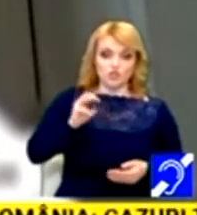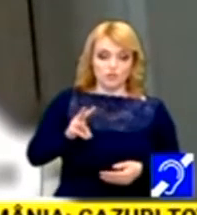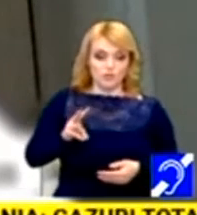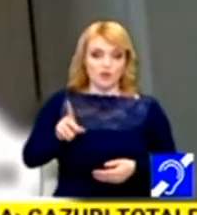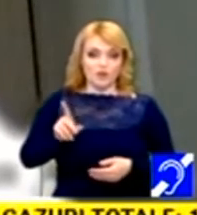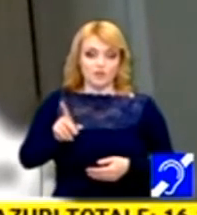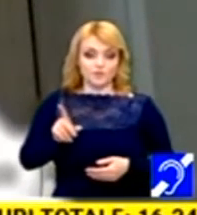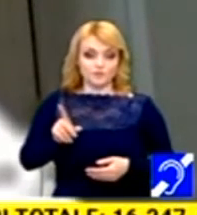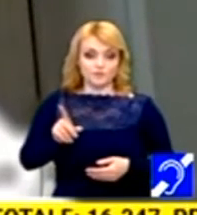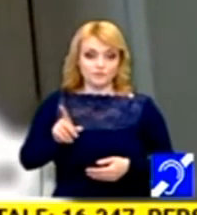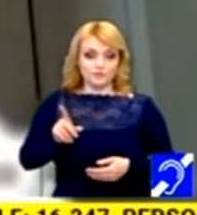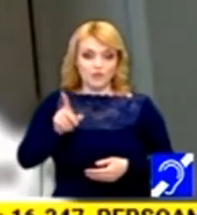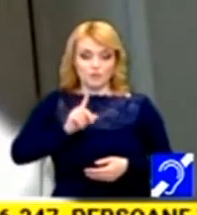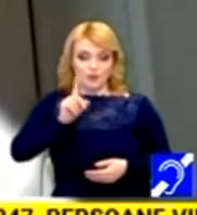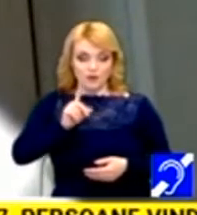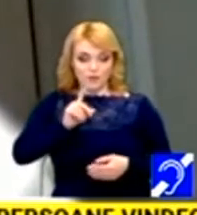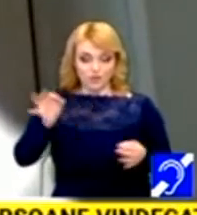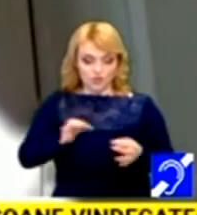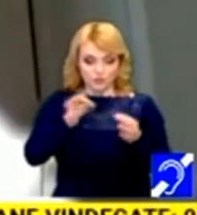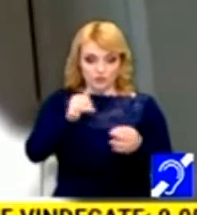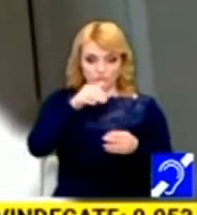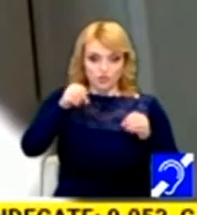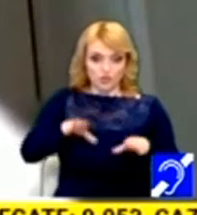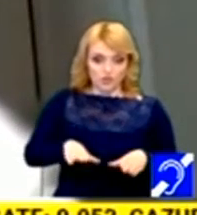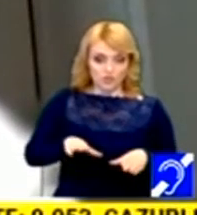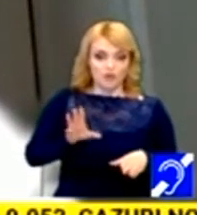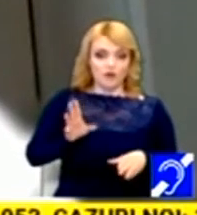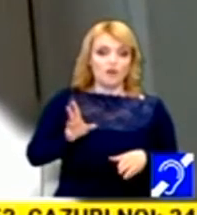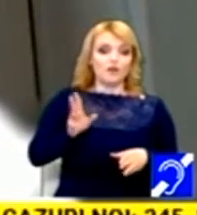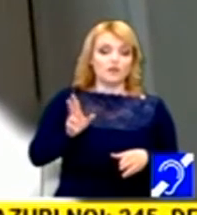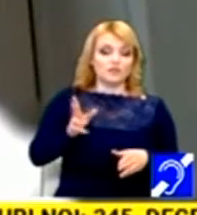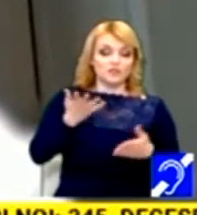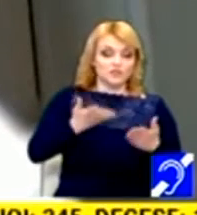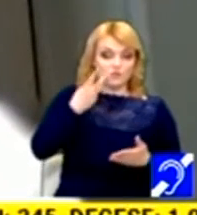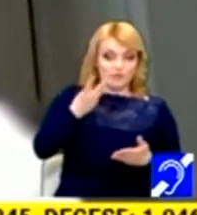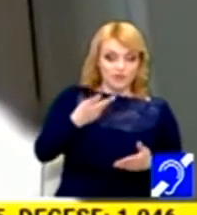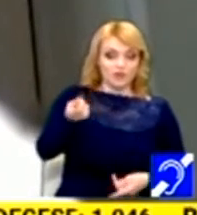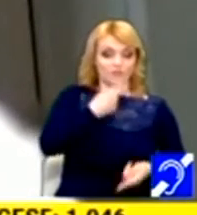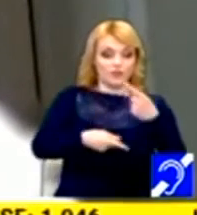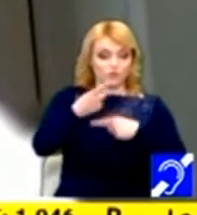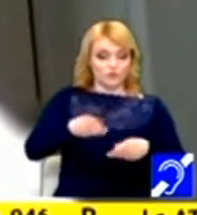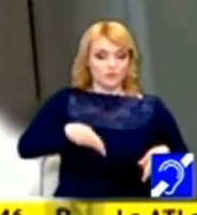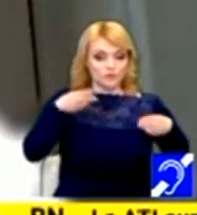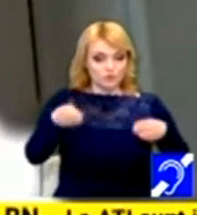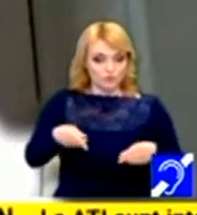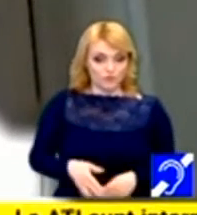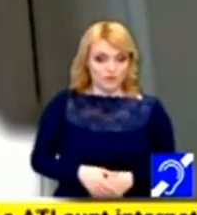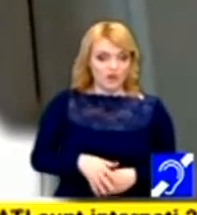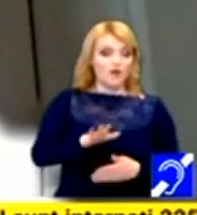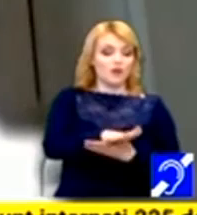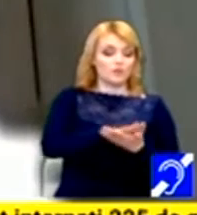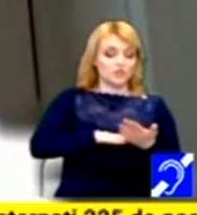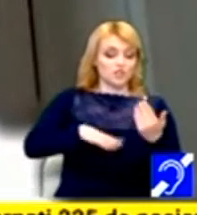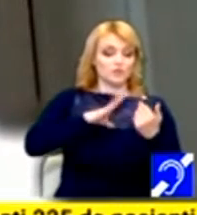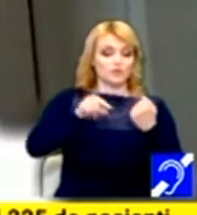cât asistăm neputincioși cum se întorc bandiții, cum corupția și schemele de contraband înfloresc